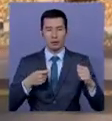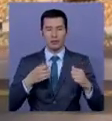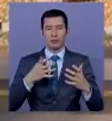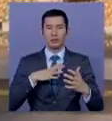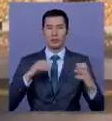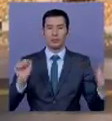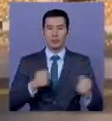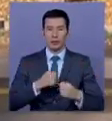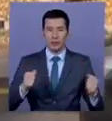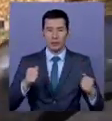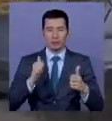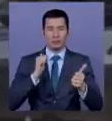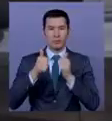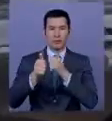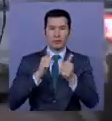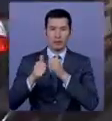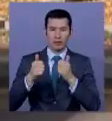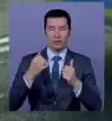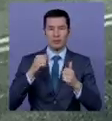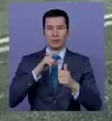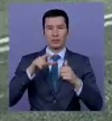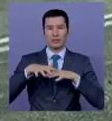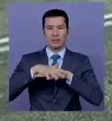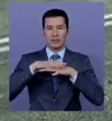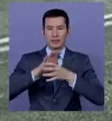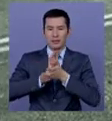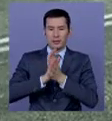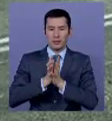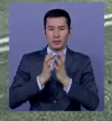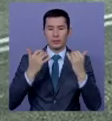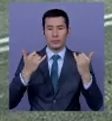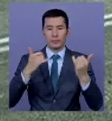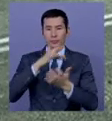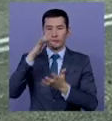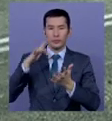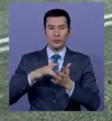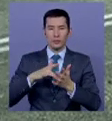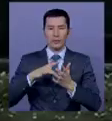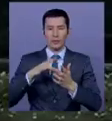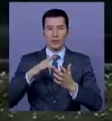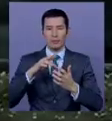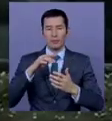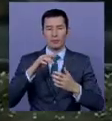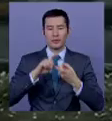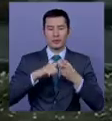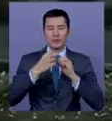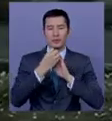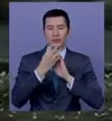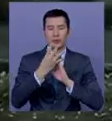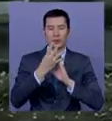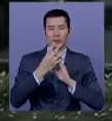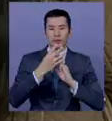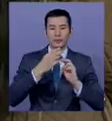они между собой соревноваться начинают. Бүгінде қалада 14 автопарк жұмыс істеп тұр. Оның 13-і жекеменшік, ал